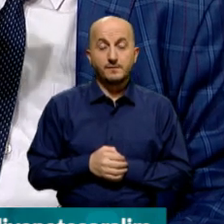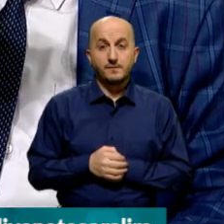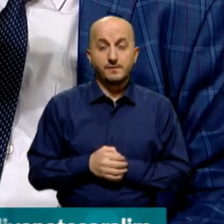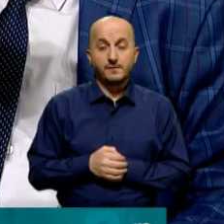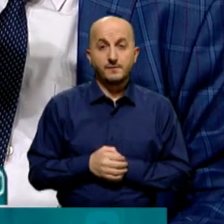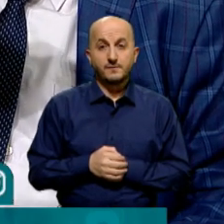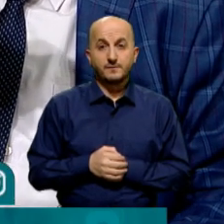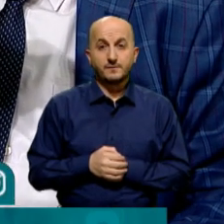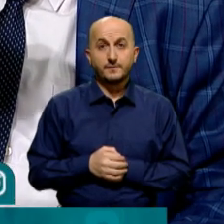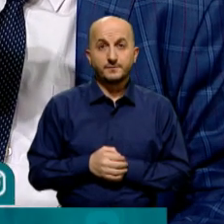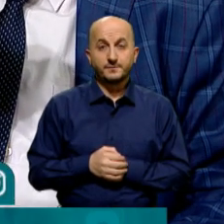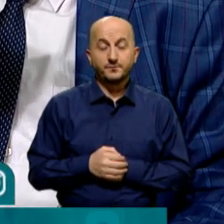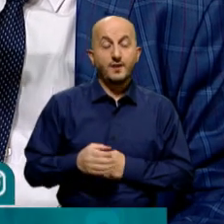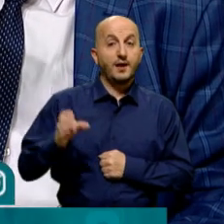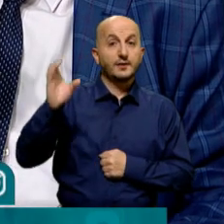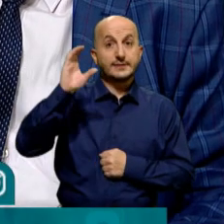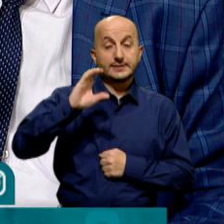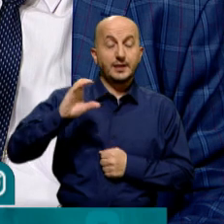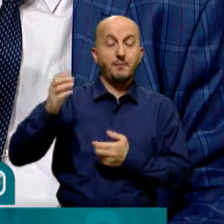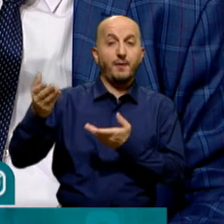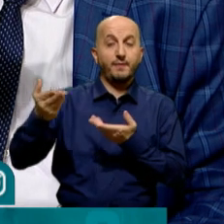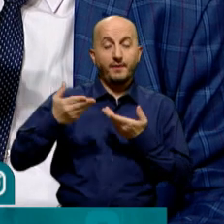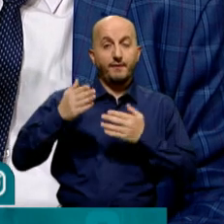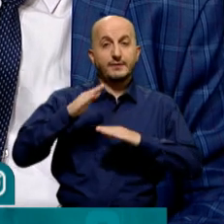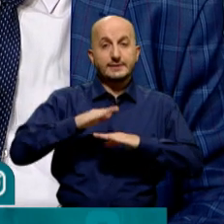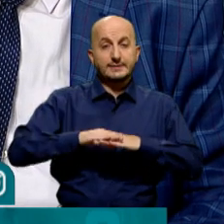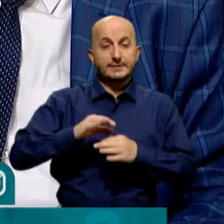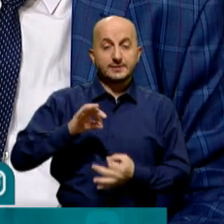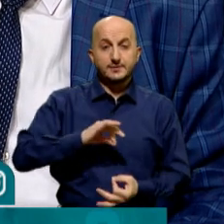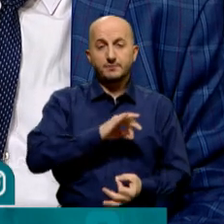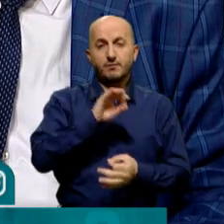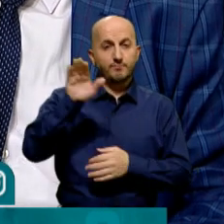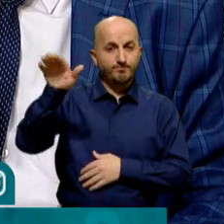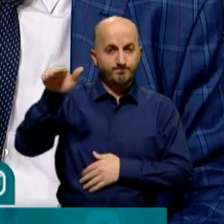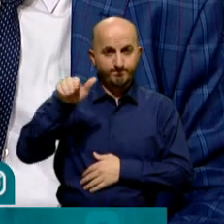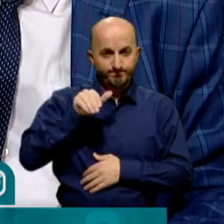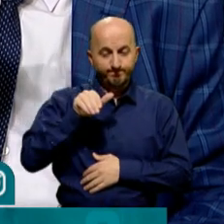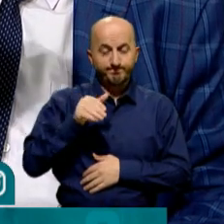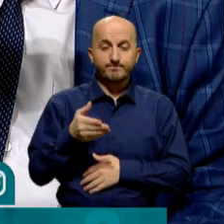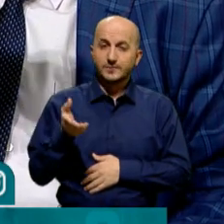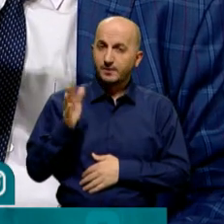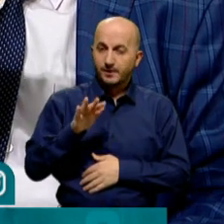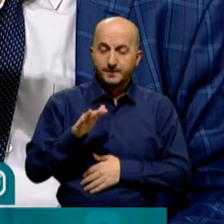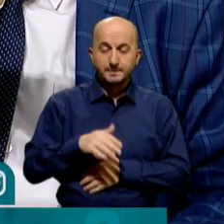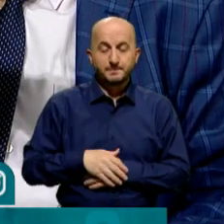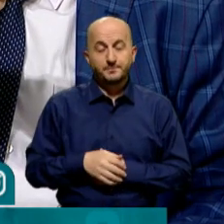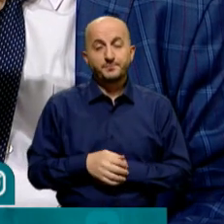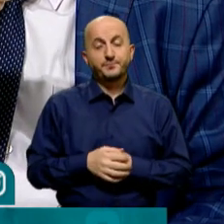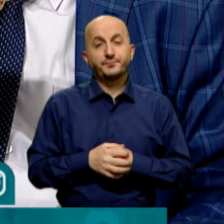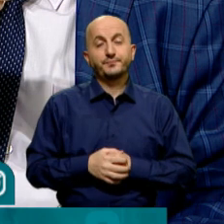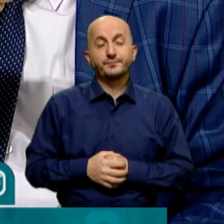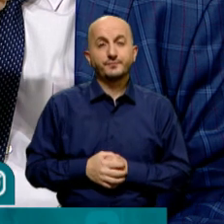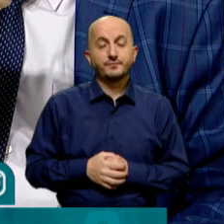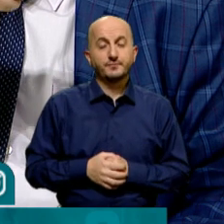يَدْعُونَ اِلَى الْخِيرِ İslam'a davet eden, İslam'a insanları çağıran. Daha وَيَأْمُرُونَ